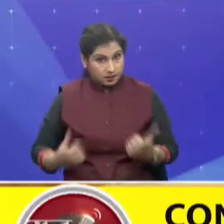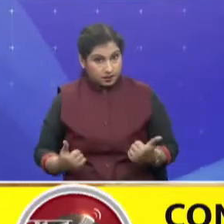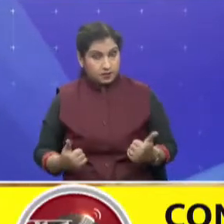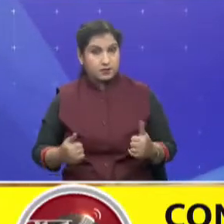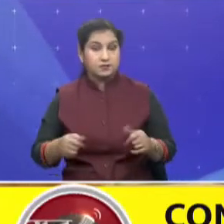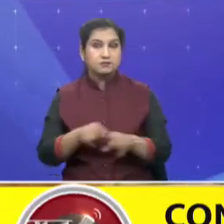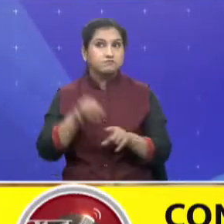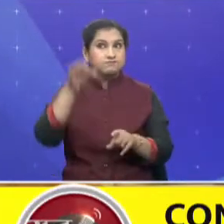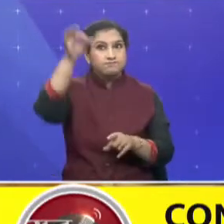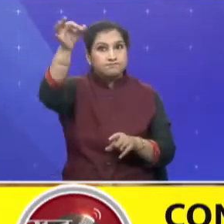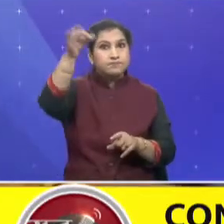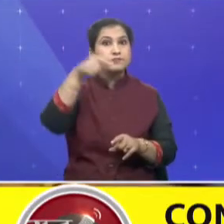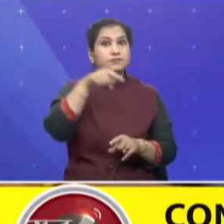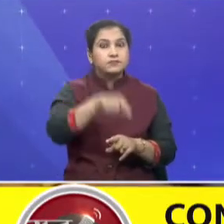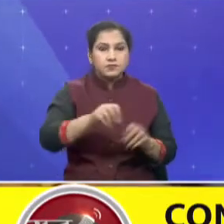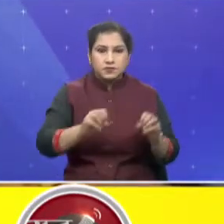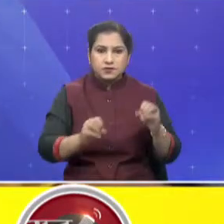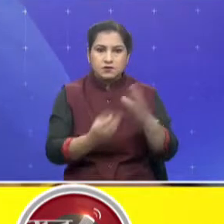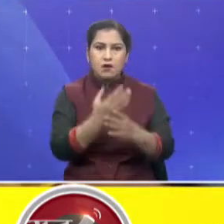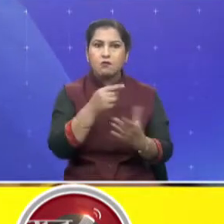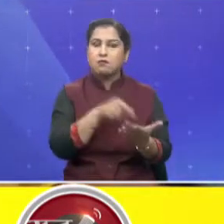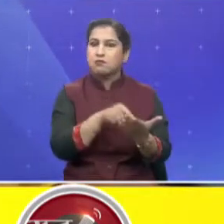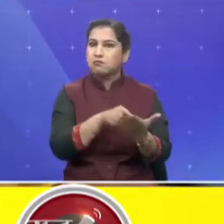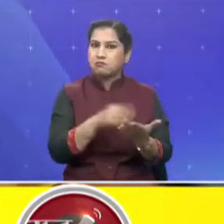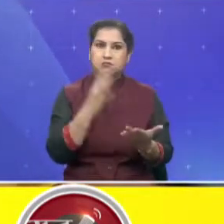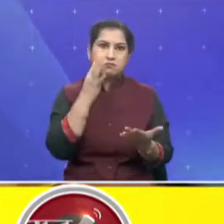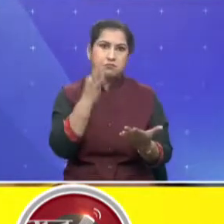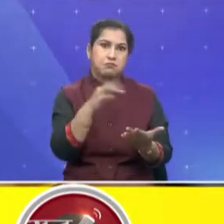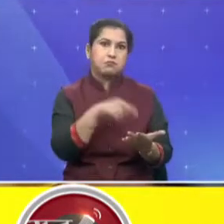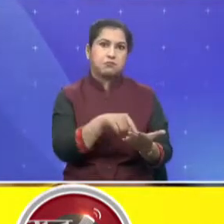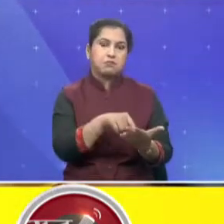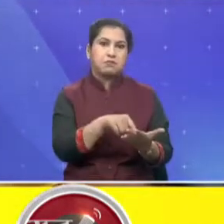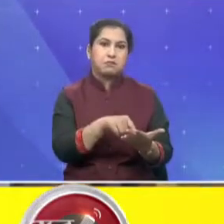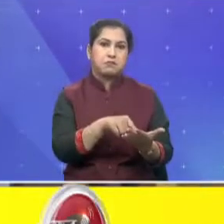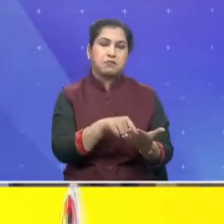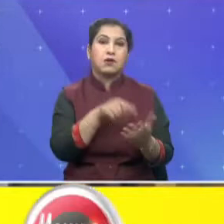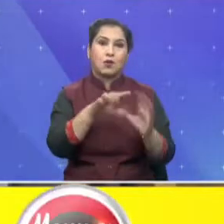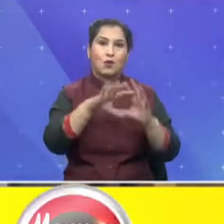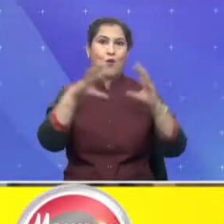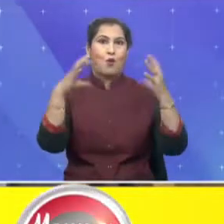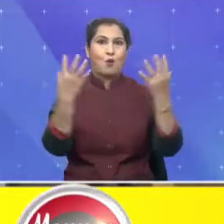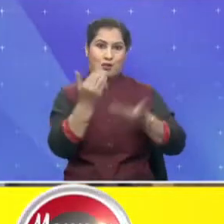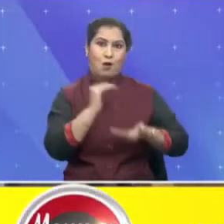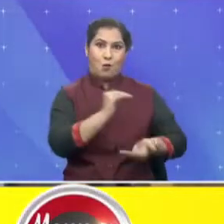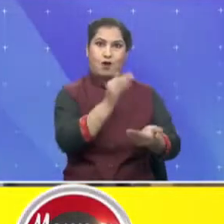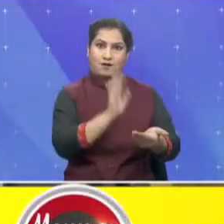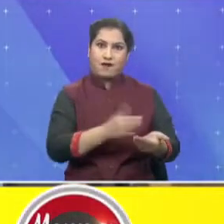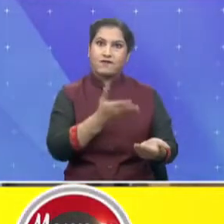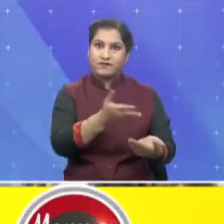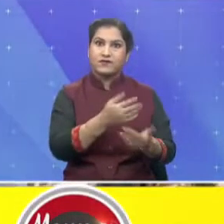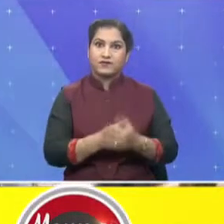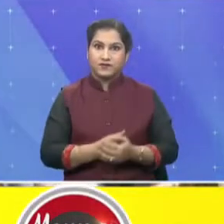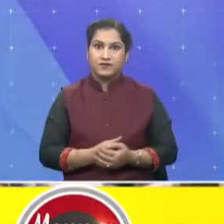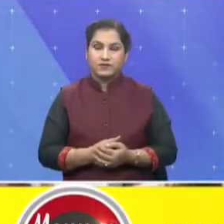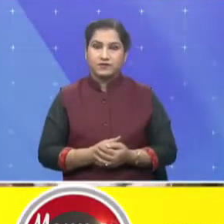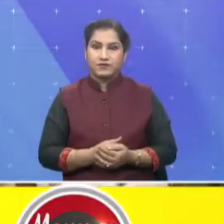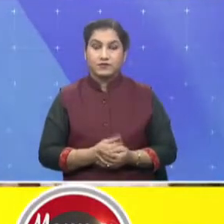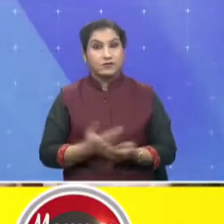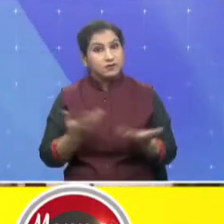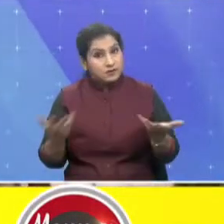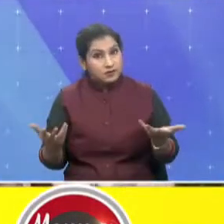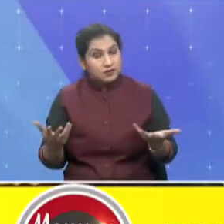लिए इस स्टार्टअप की अहमियत को देखते हुए इसे एक ग्लोबल अवार्ड भी मिला है।